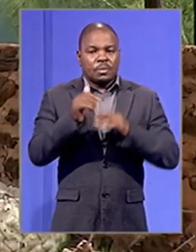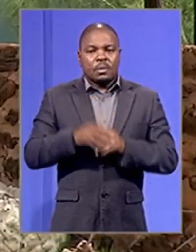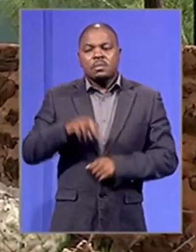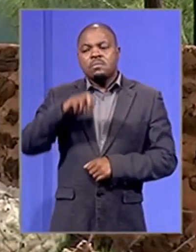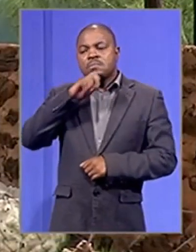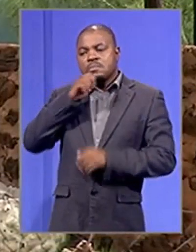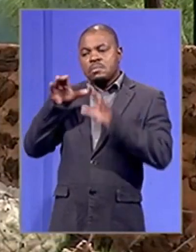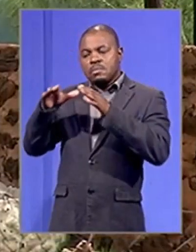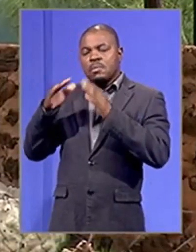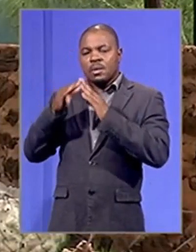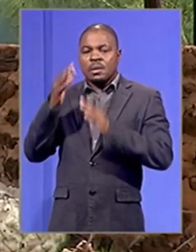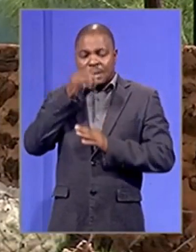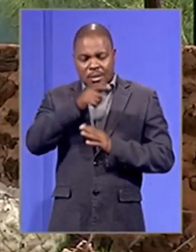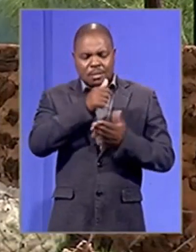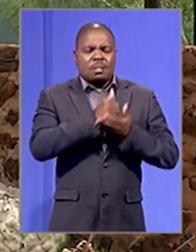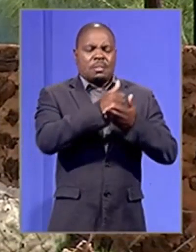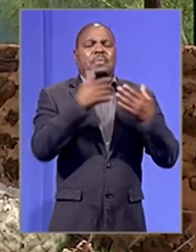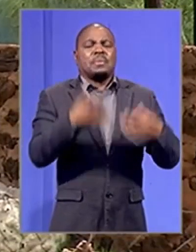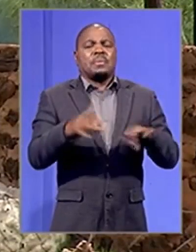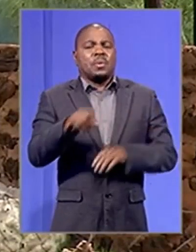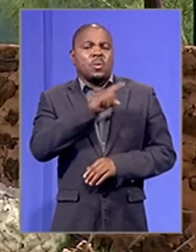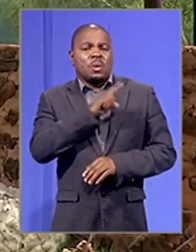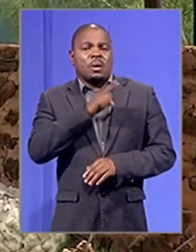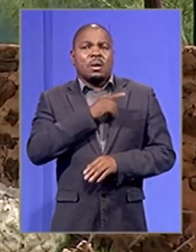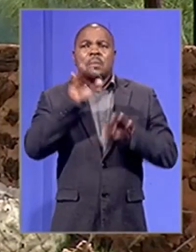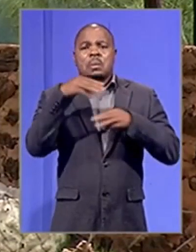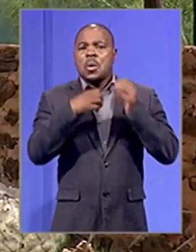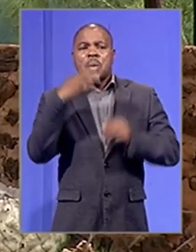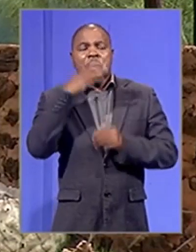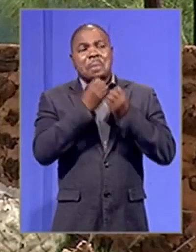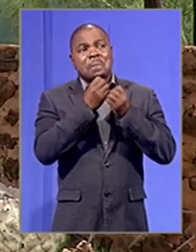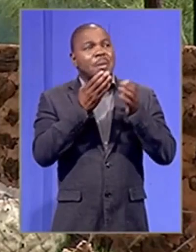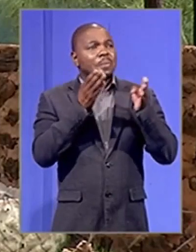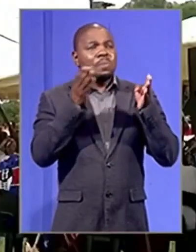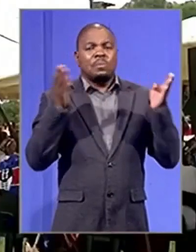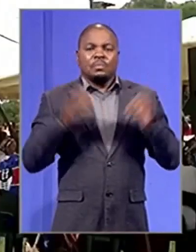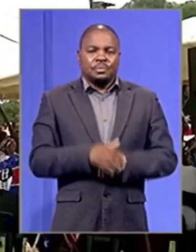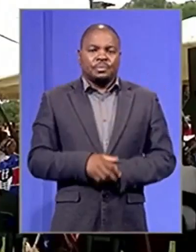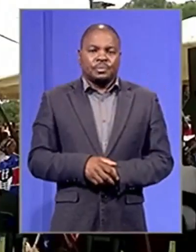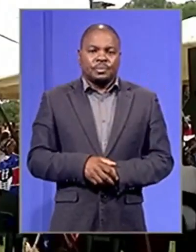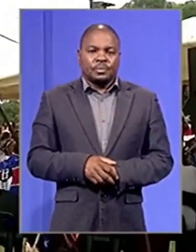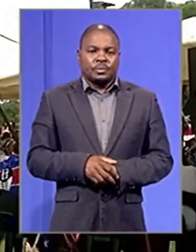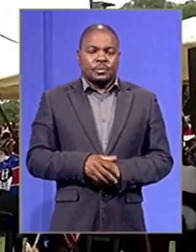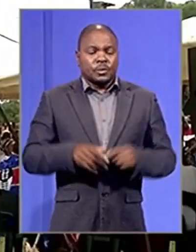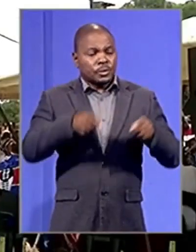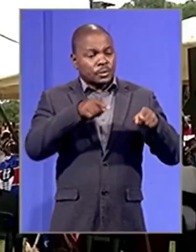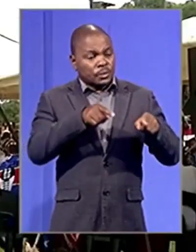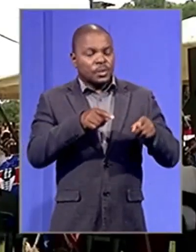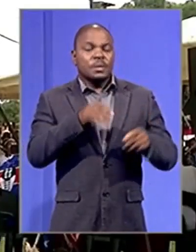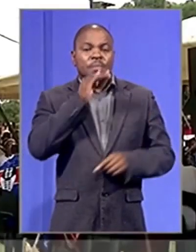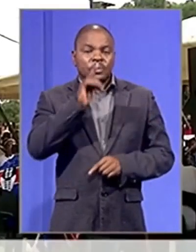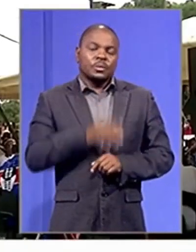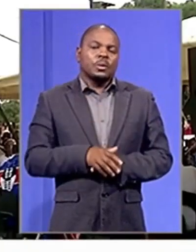bo tla thusa thata bogolo ka go fokotsa seelo sa botlhokatiro mo motseng. Re tla be re le gaufi